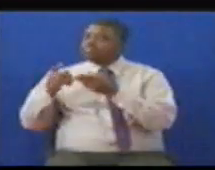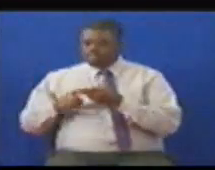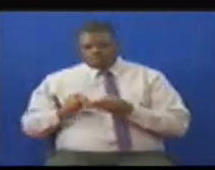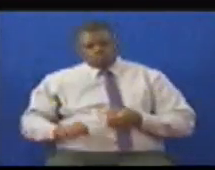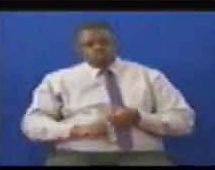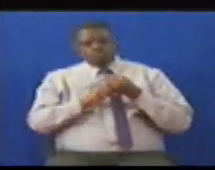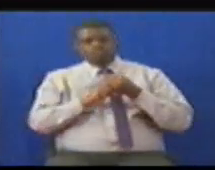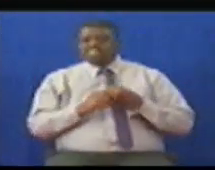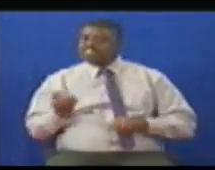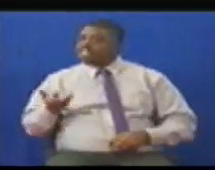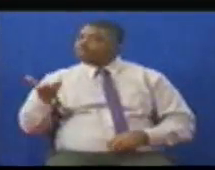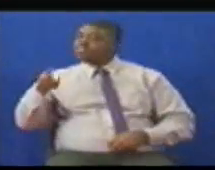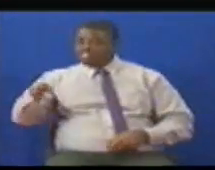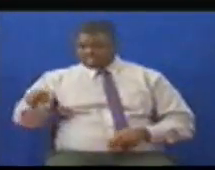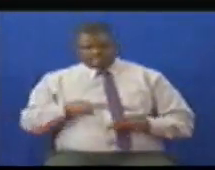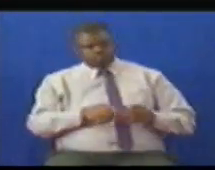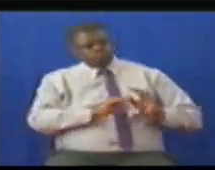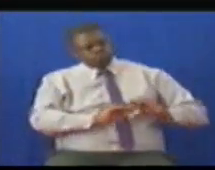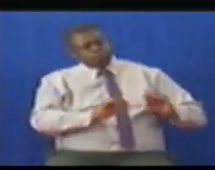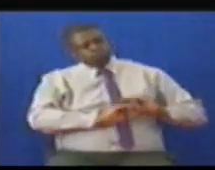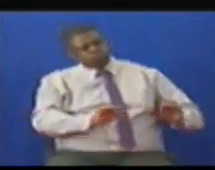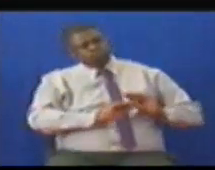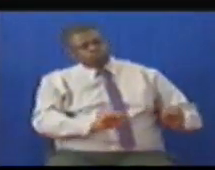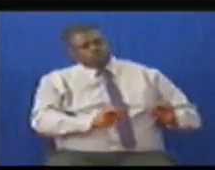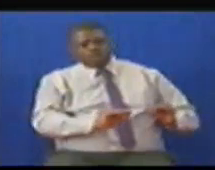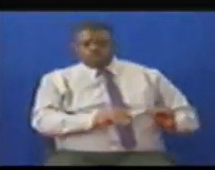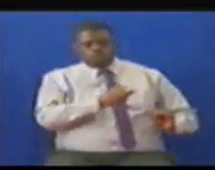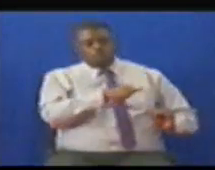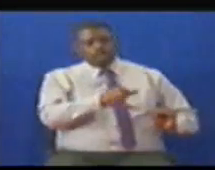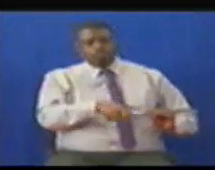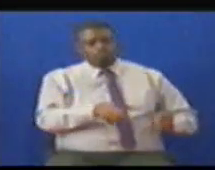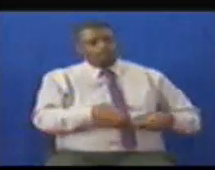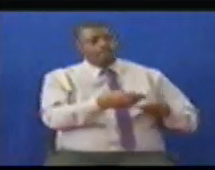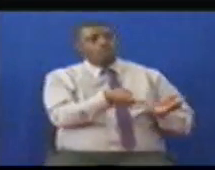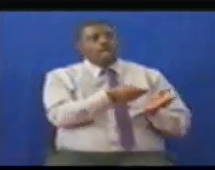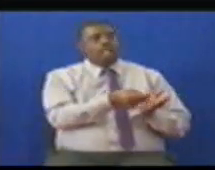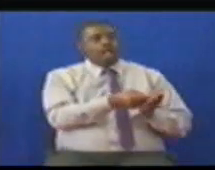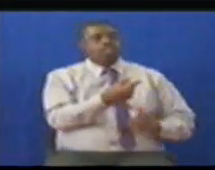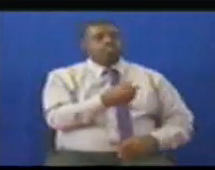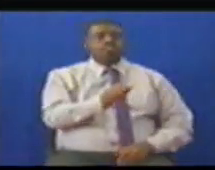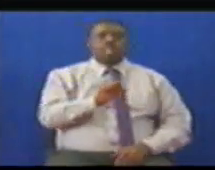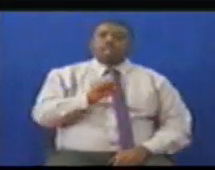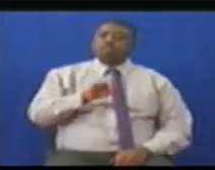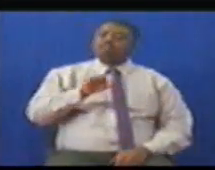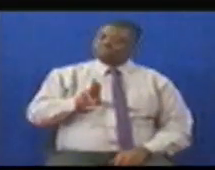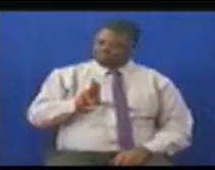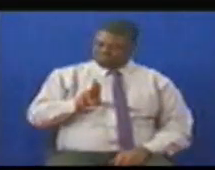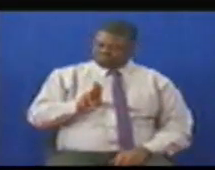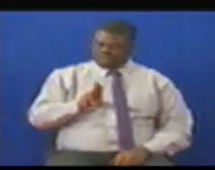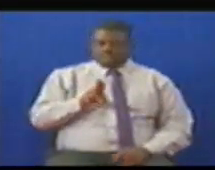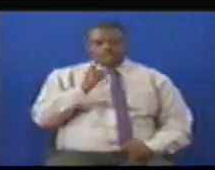ajili ya kuwaelimisha na kuwasimamia wanufaika wa mpango wa ruzuku kwa kaya maskini ili kuhakikisha wanaelekeza sehemu za